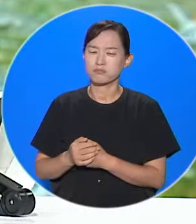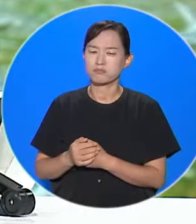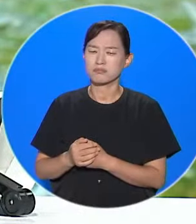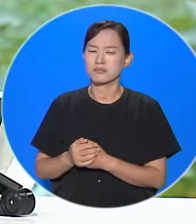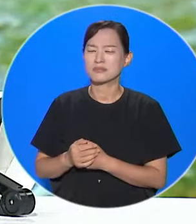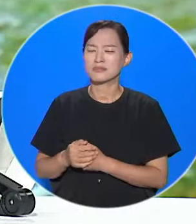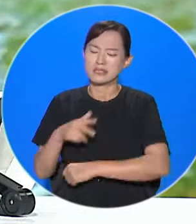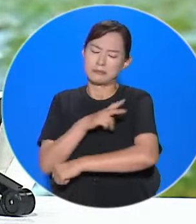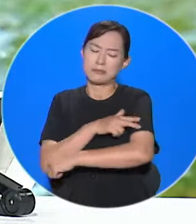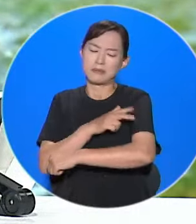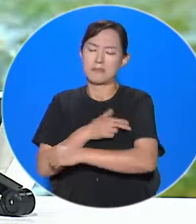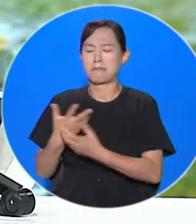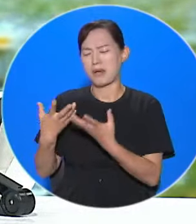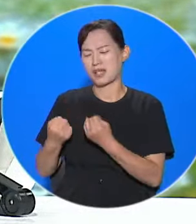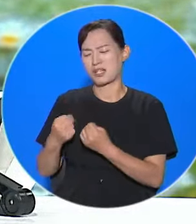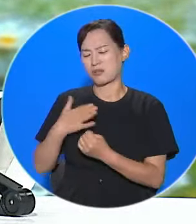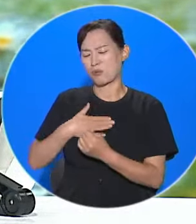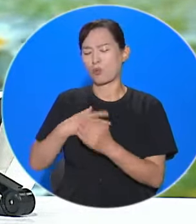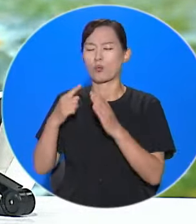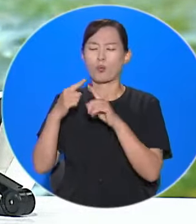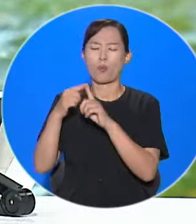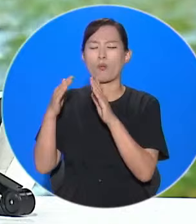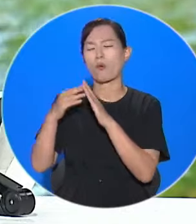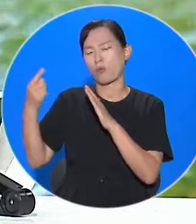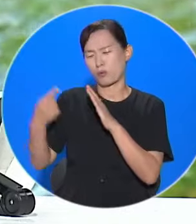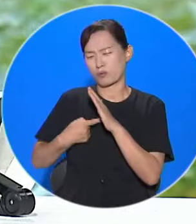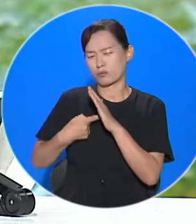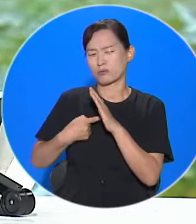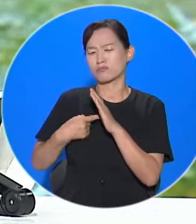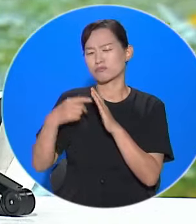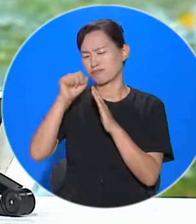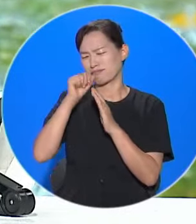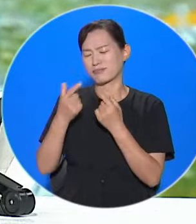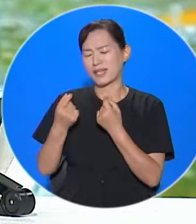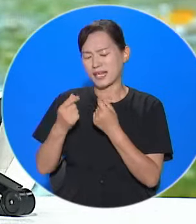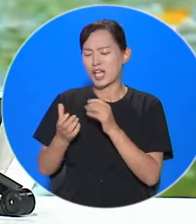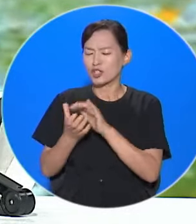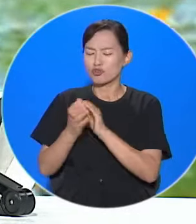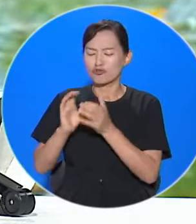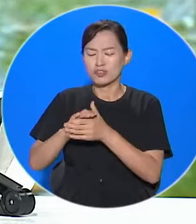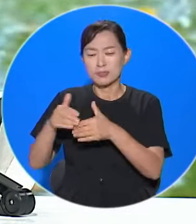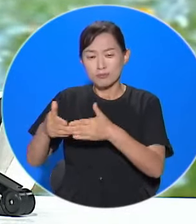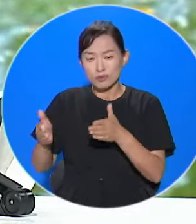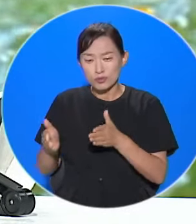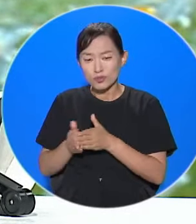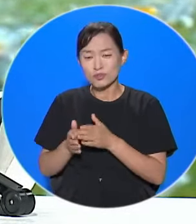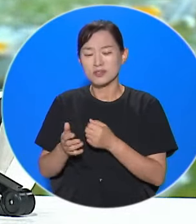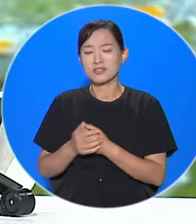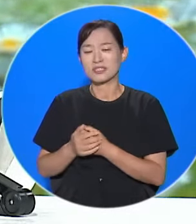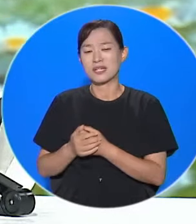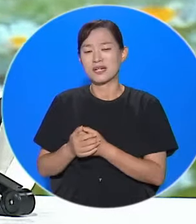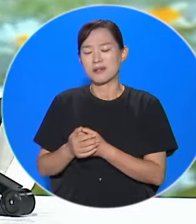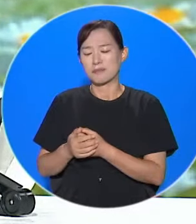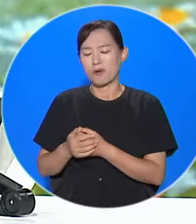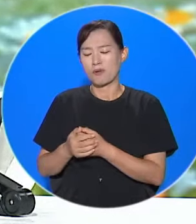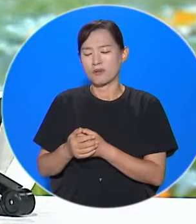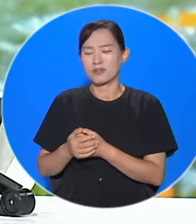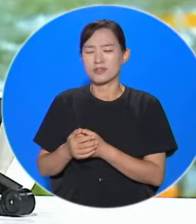목사님들 많이 저에게 오셔서. 네. 유치부, 초등부, 중등부, 고등부, 대학부,